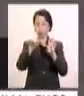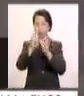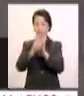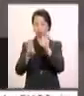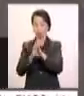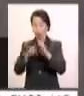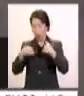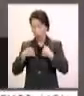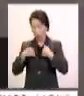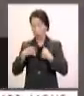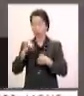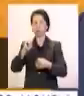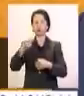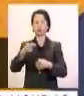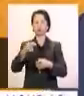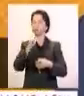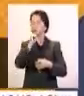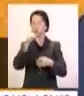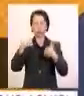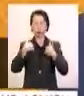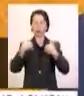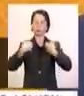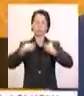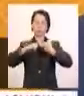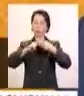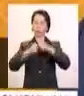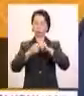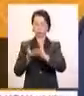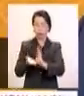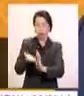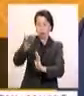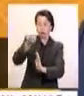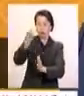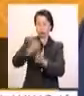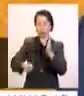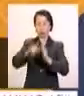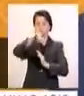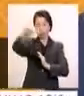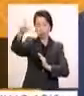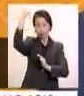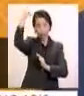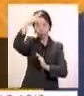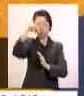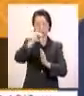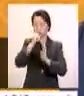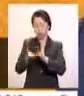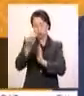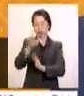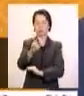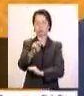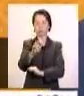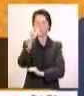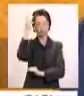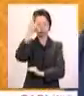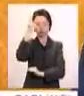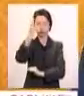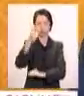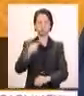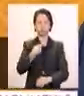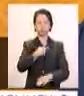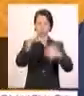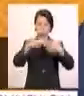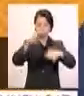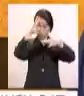yang dialami TH ini sama sekali tidak akan menjejaskan atau menaikkan kos urusan ke Tanah Suci. Kita telah putuskan